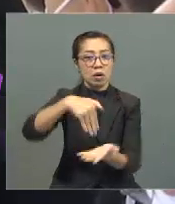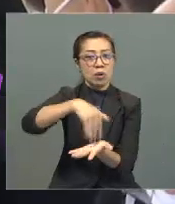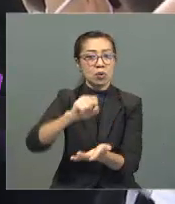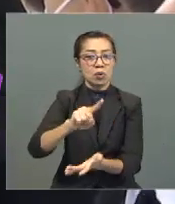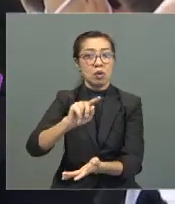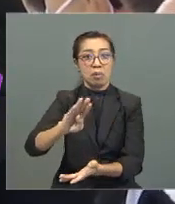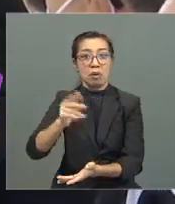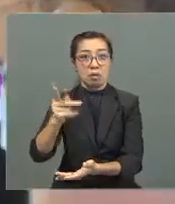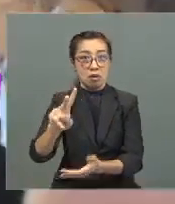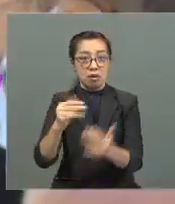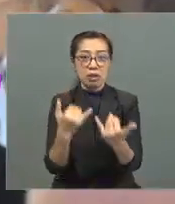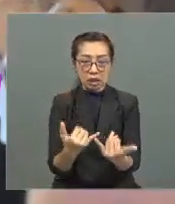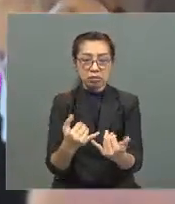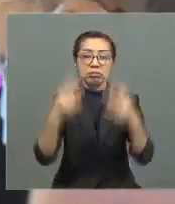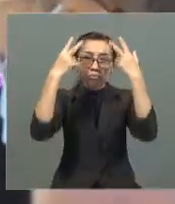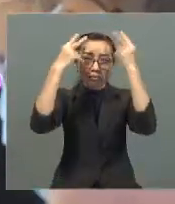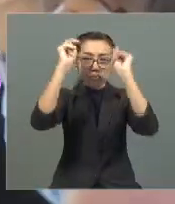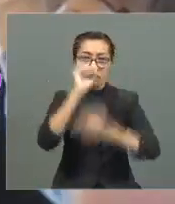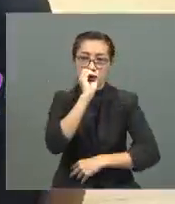เนี่ยน้อยลงอ่ะคนไหนประยุทธ์จันทร์โอชานายกรัฐมนตรีเป็นประธานประชุมศูนย์บริหารสถานการณ์การแพร่ระบาดของโรคติดเชื้อโคบิต19